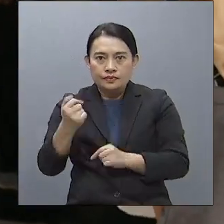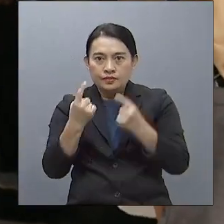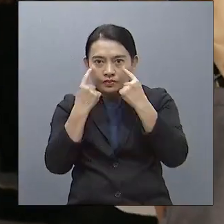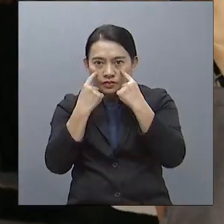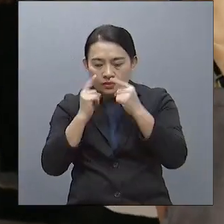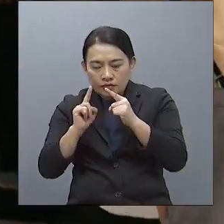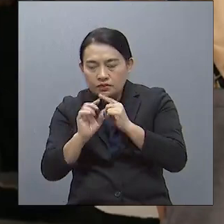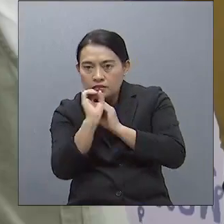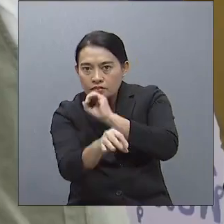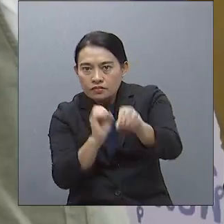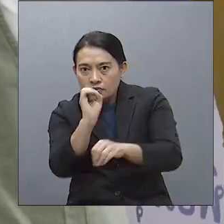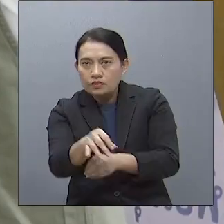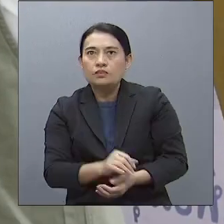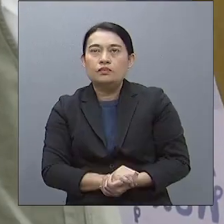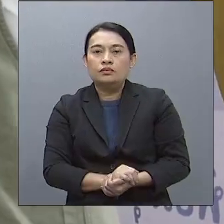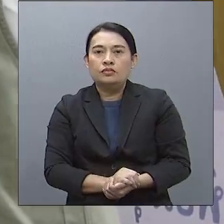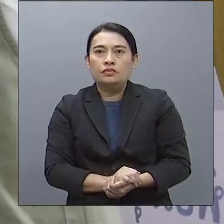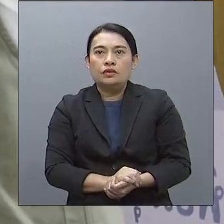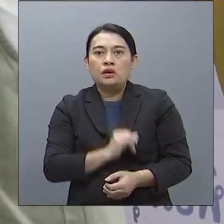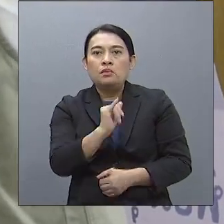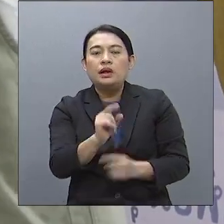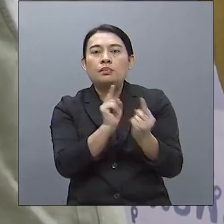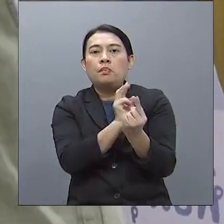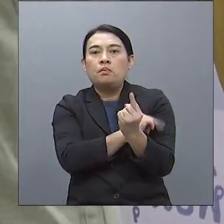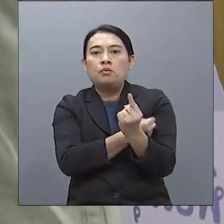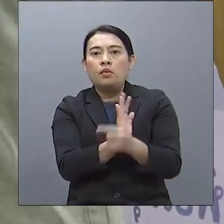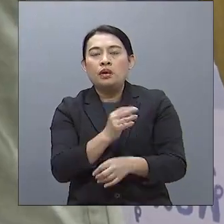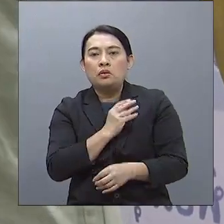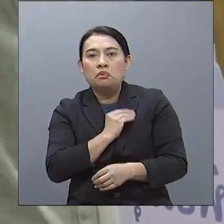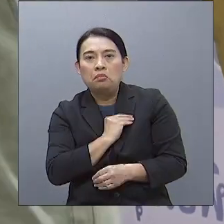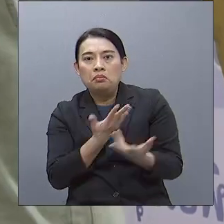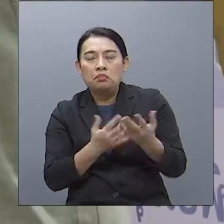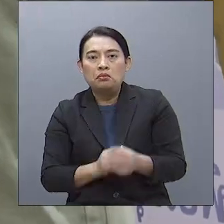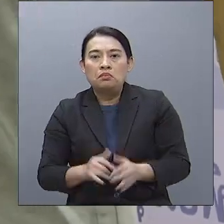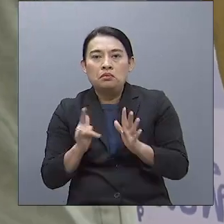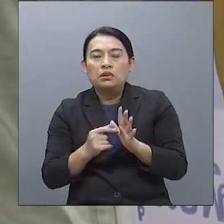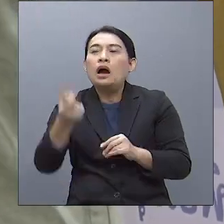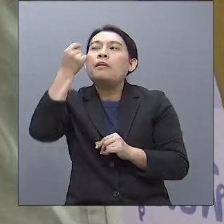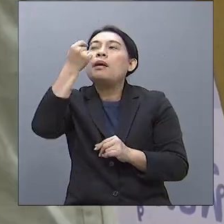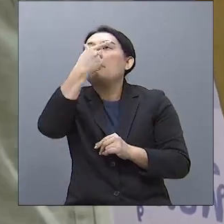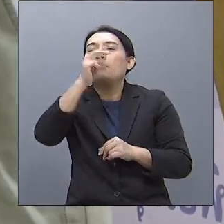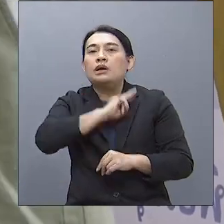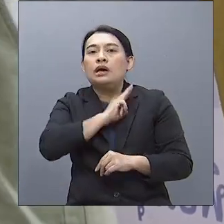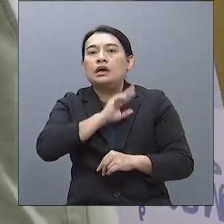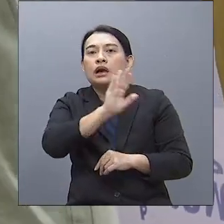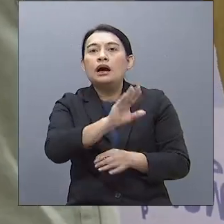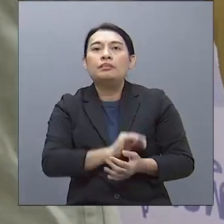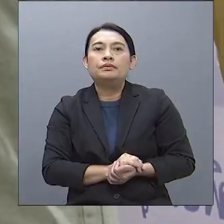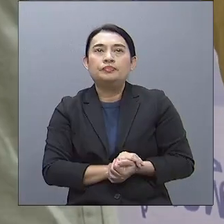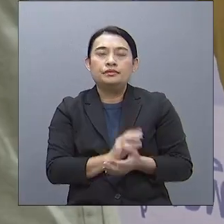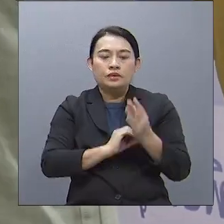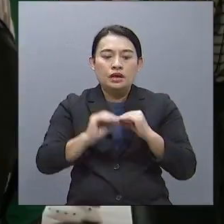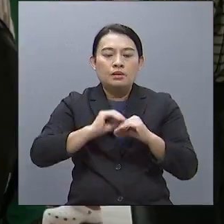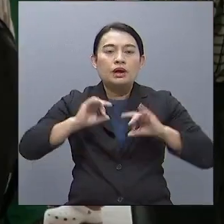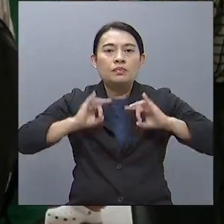าจะได้แจ้งเรา คือหลายคนไม่กล้าไปหาคุณหมอ ไปซื้อยาหยอดเองนี่ก็ห้ามนะไม่หาหมอแต่ไปซื้อยาหยอดเอง คุ ณจะไปเพิ่มความเสี่ยงนะ